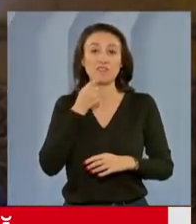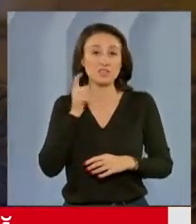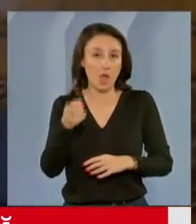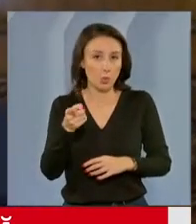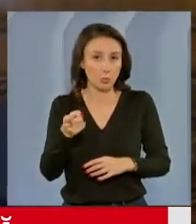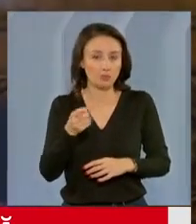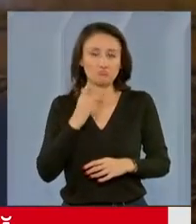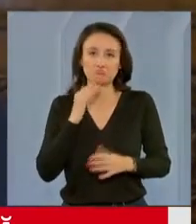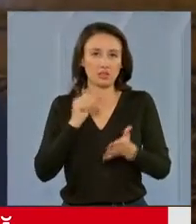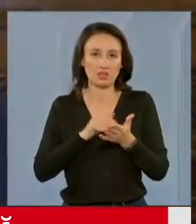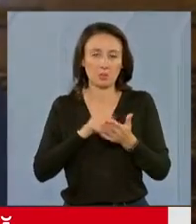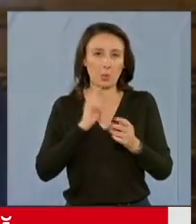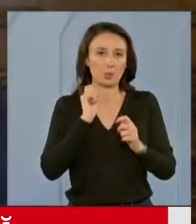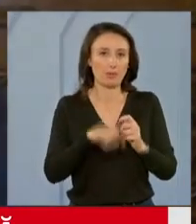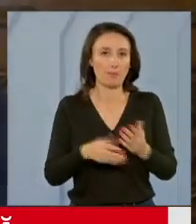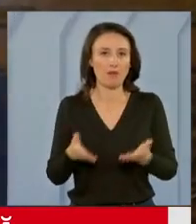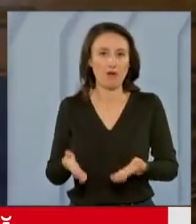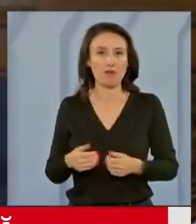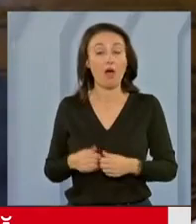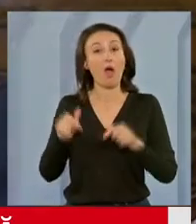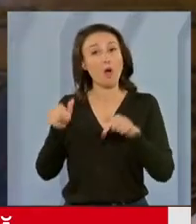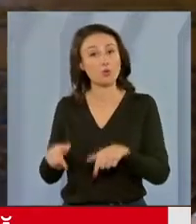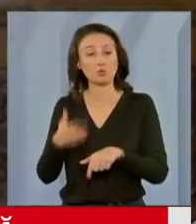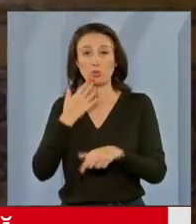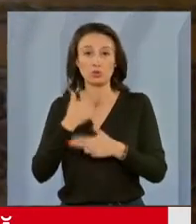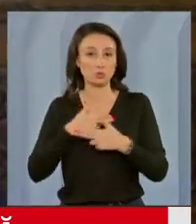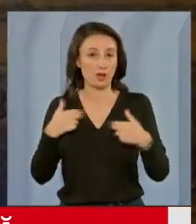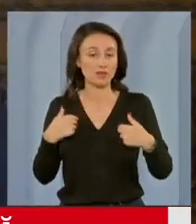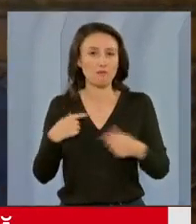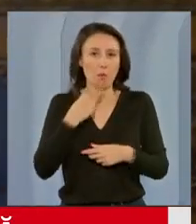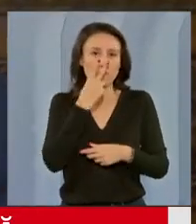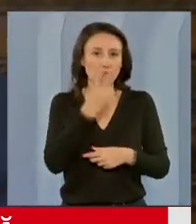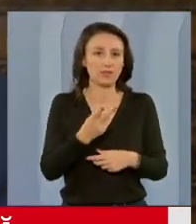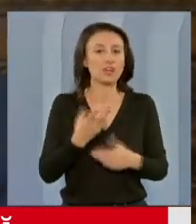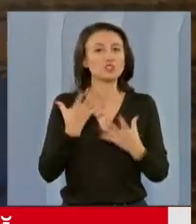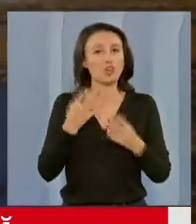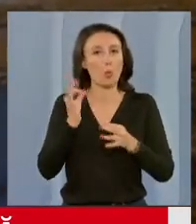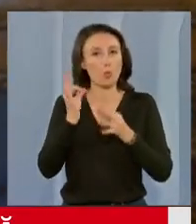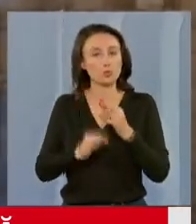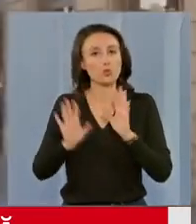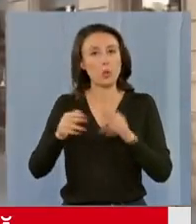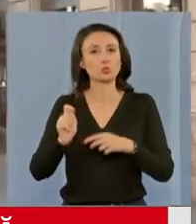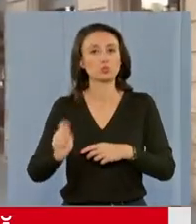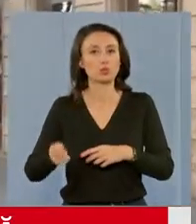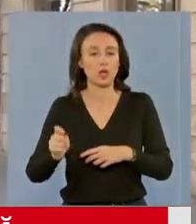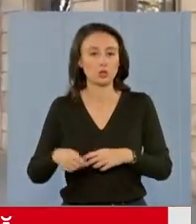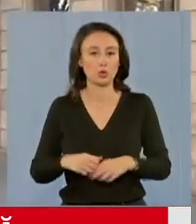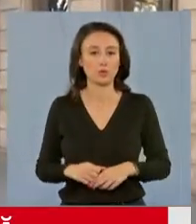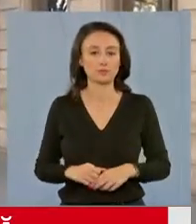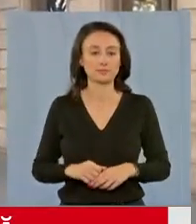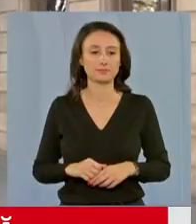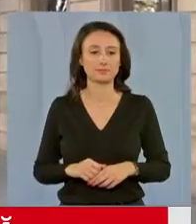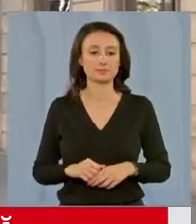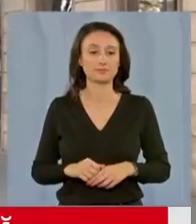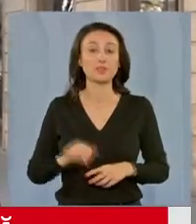nu mai e nevoie de o condamnare, dar deocamdată el încă nu e judecat. Vom vedea ce concluzii au judecătorii.